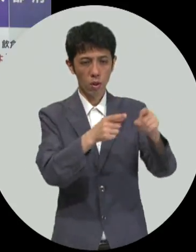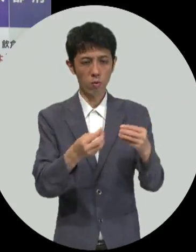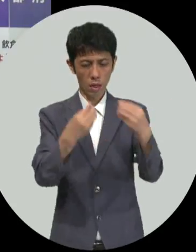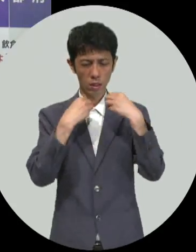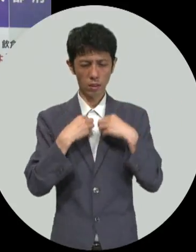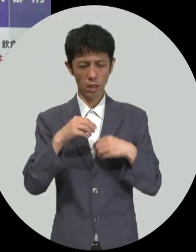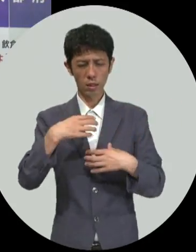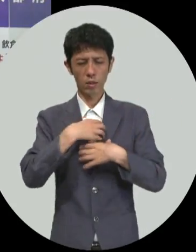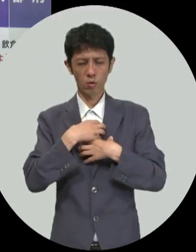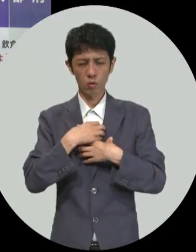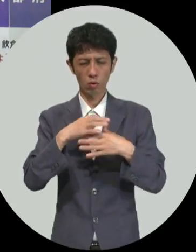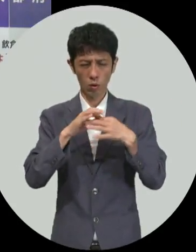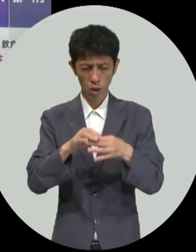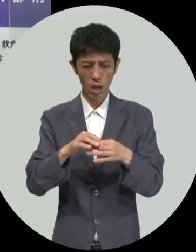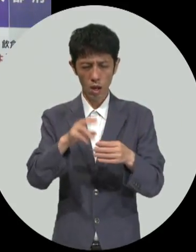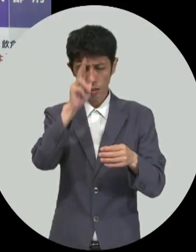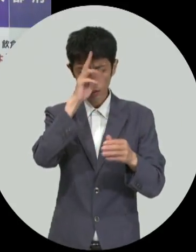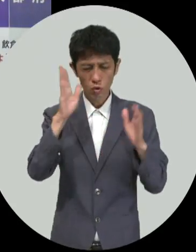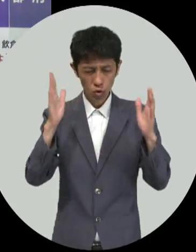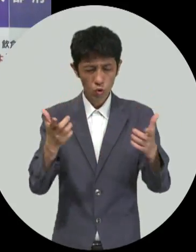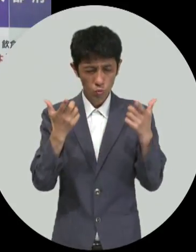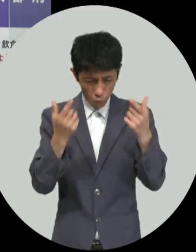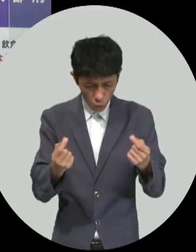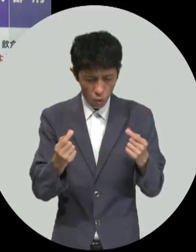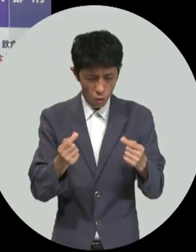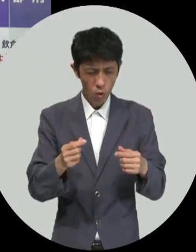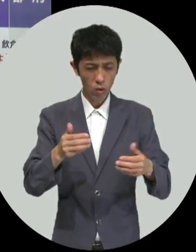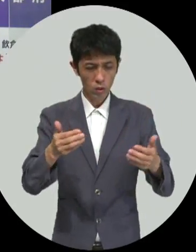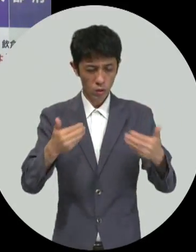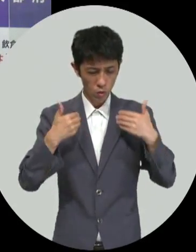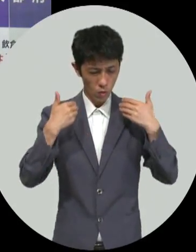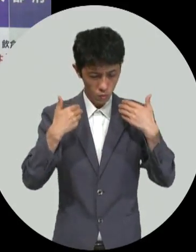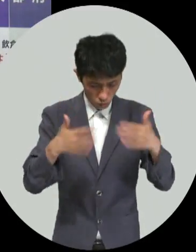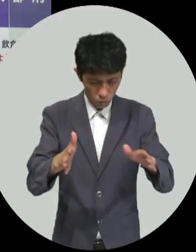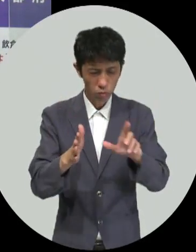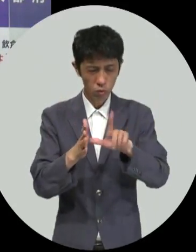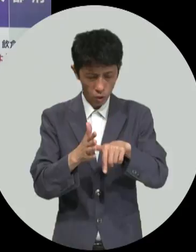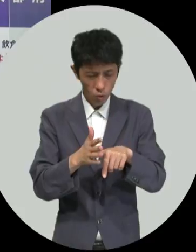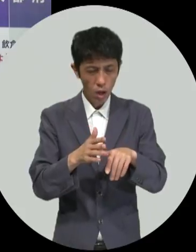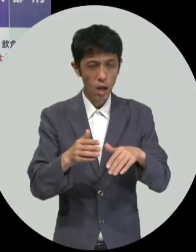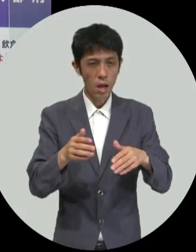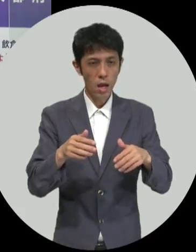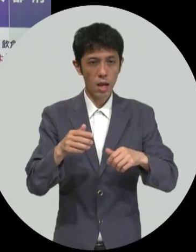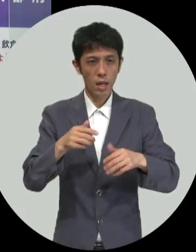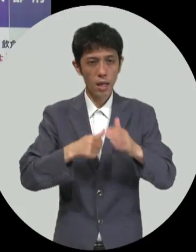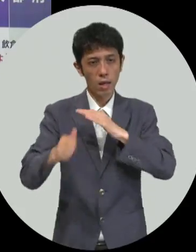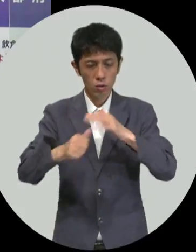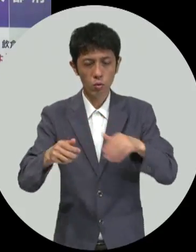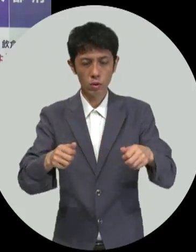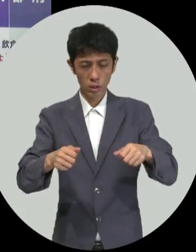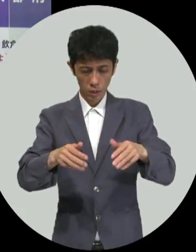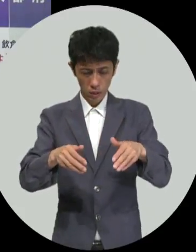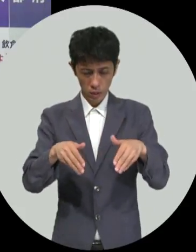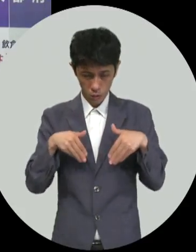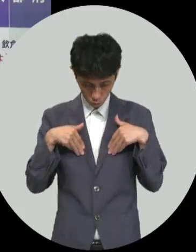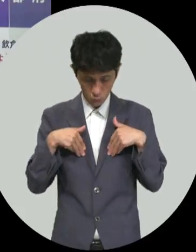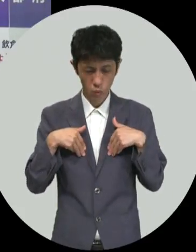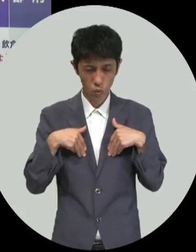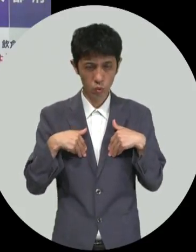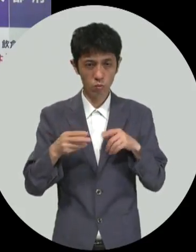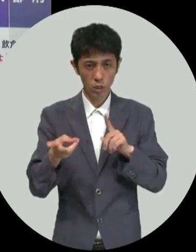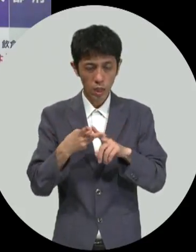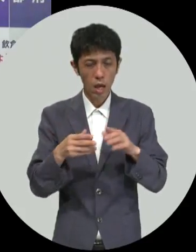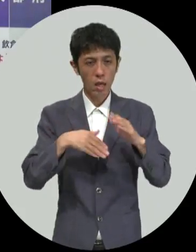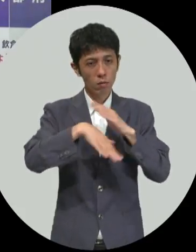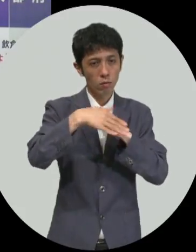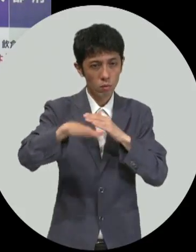日中も含めた不要不急の外出移動の自粛と、それから外出がする必要がある場合でも極力家族とか